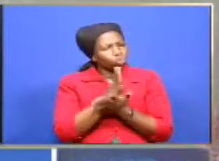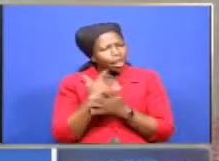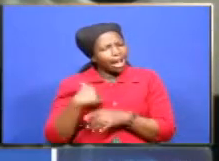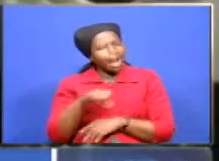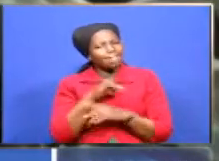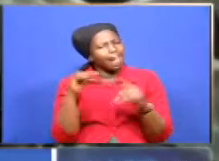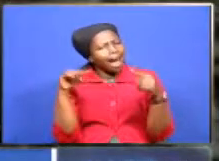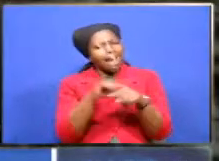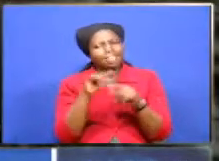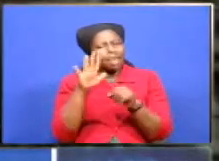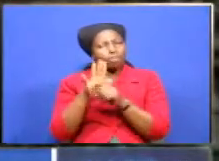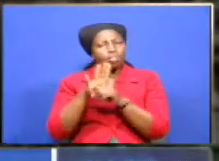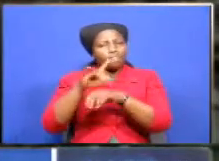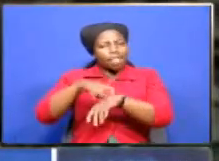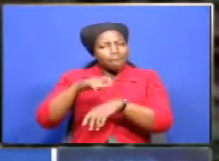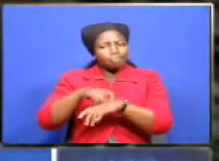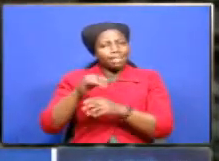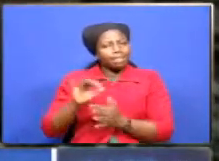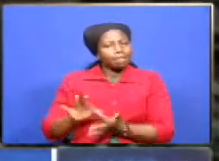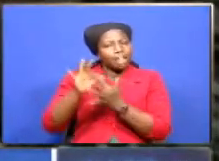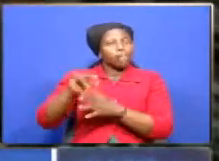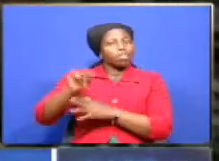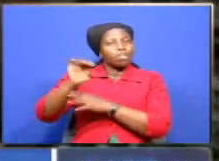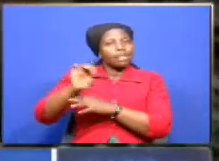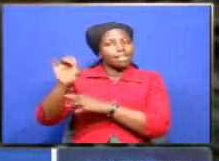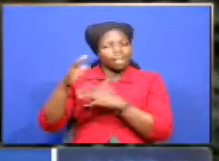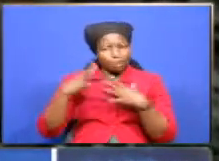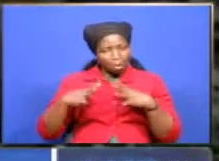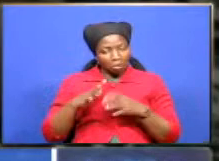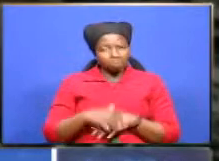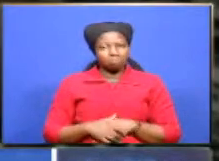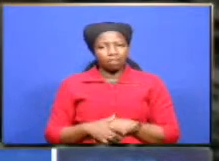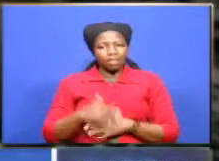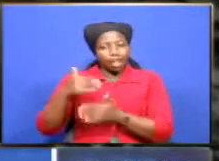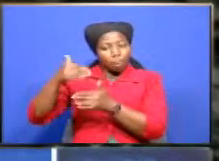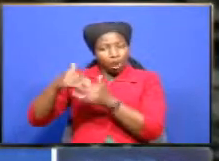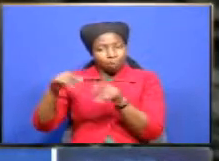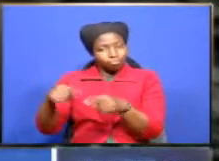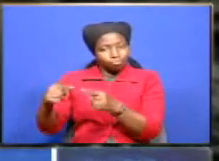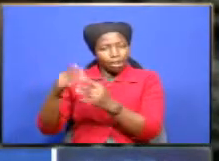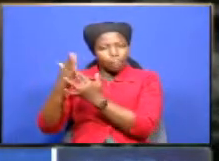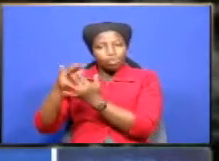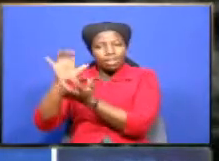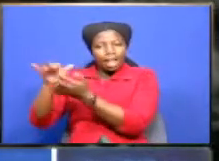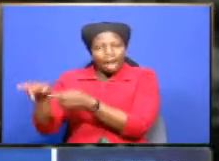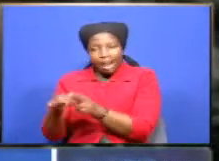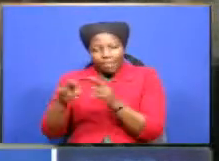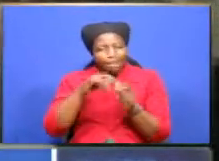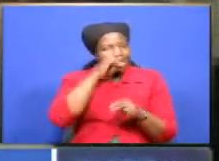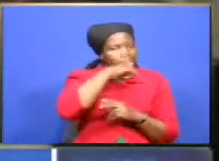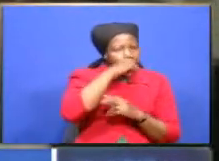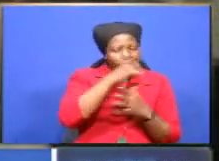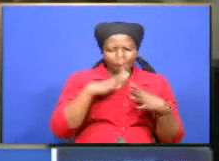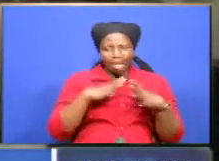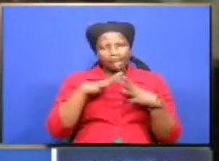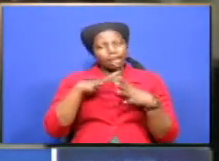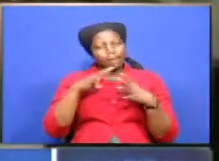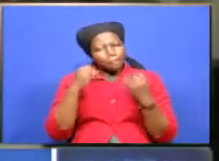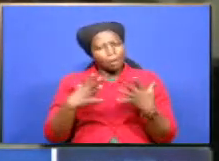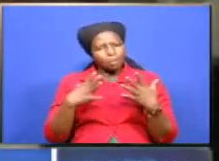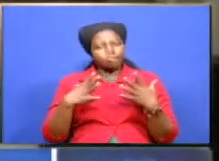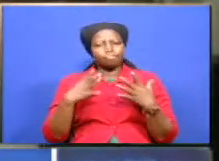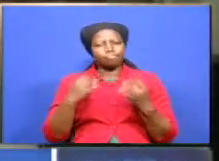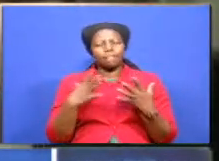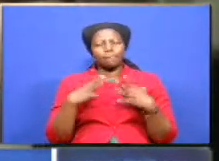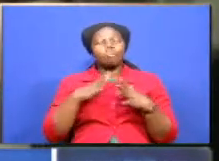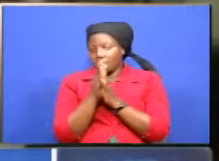ya Northeastern. The border dispute between the two counties of Tana River and Kitui has seen many lives lost, with the latest being the